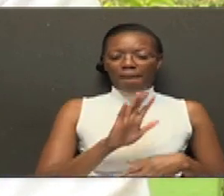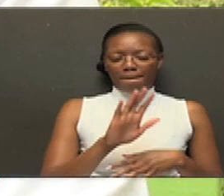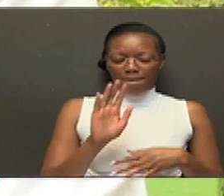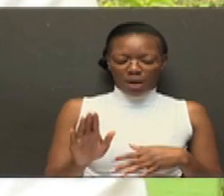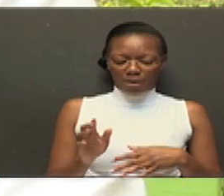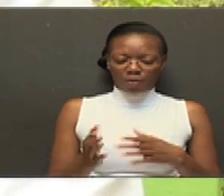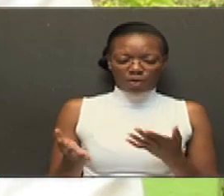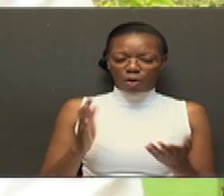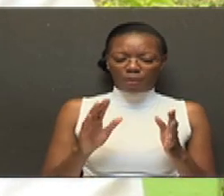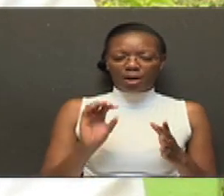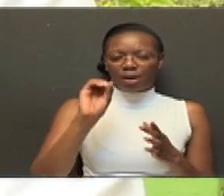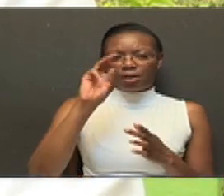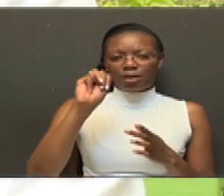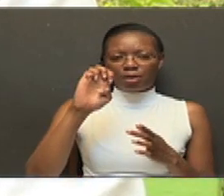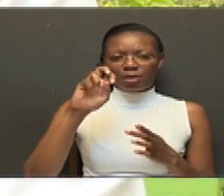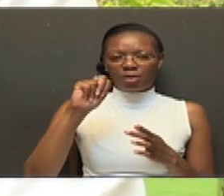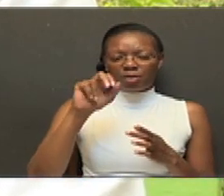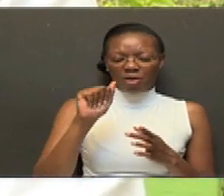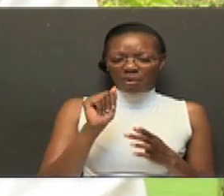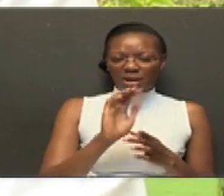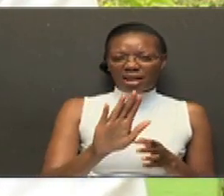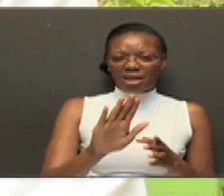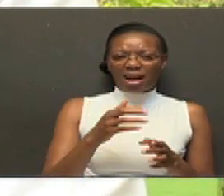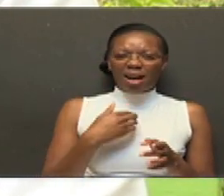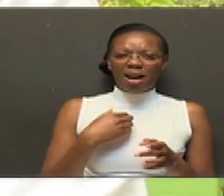kitu kama omena, unapata ni